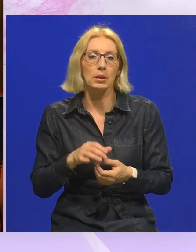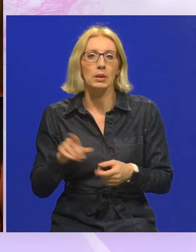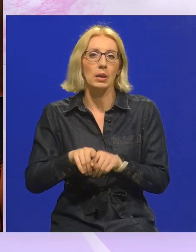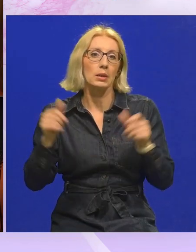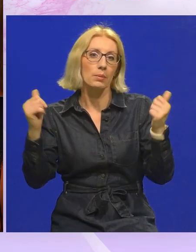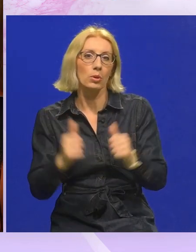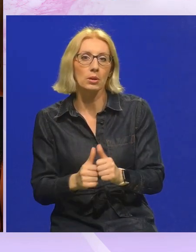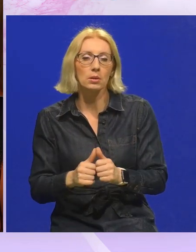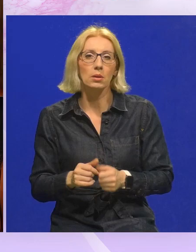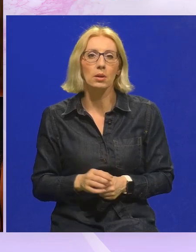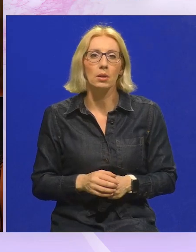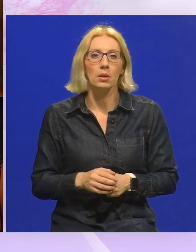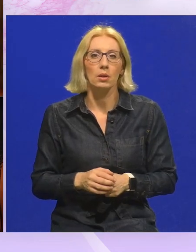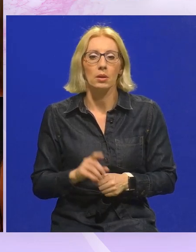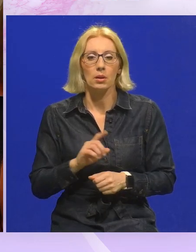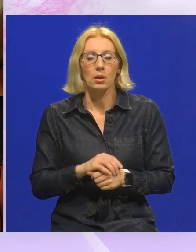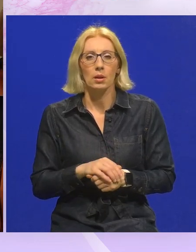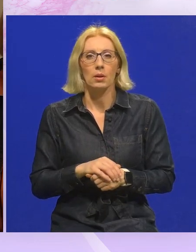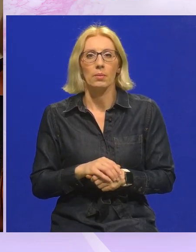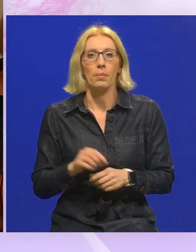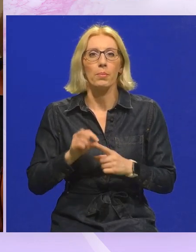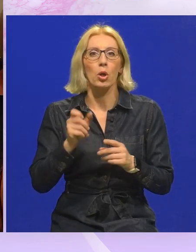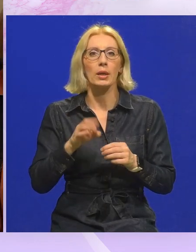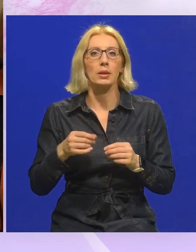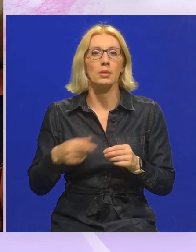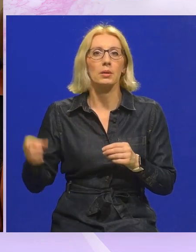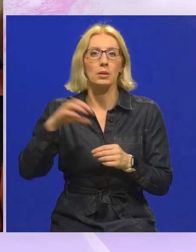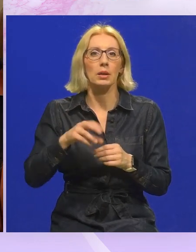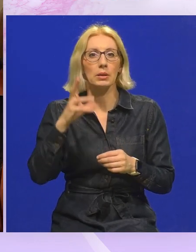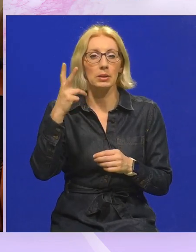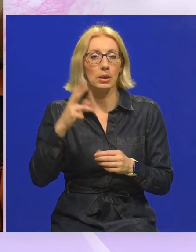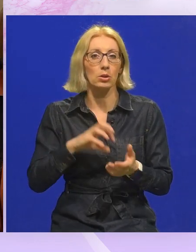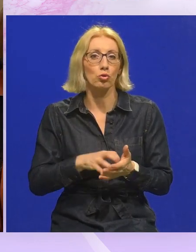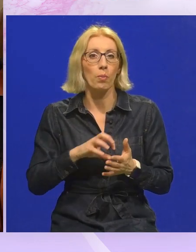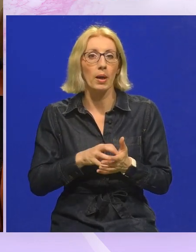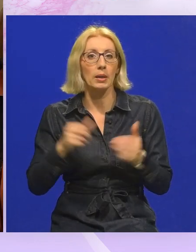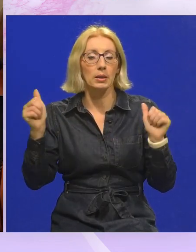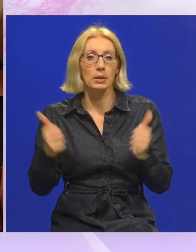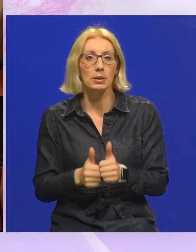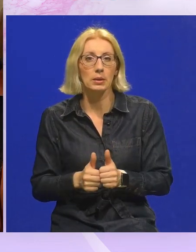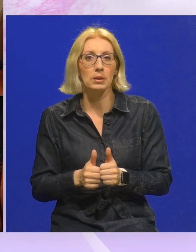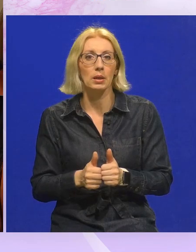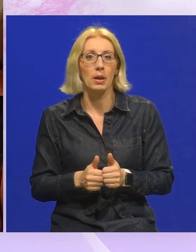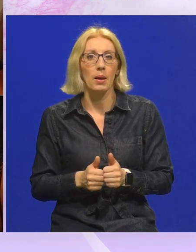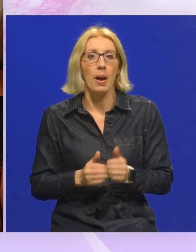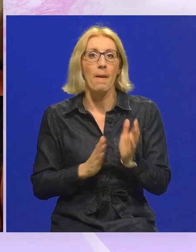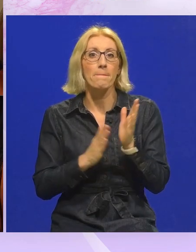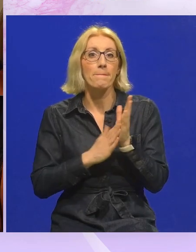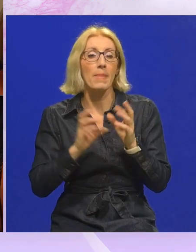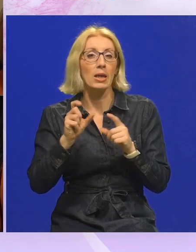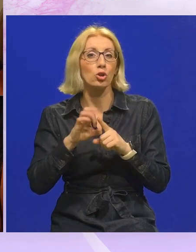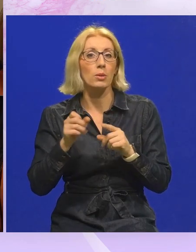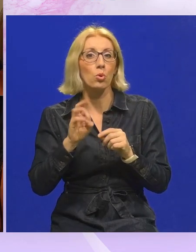Istri, budući da u projektu sudjeluju čak 3 županije, znači Istarska, Međimurska